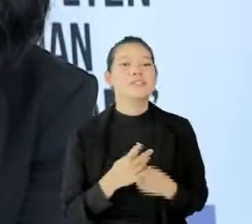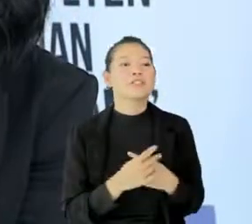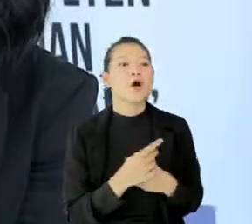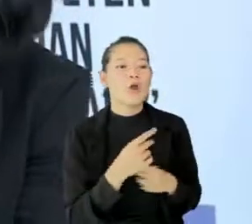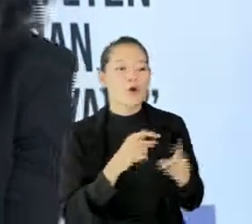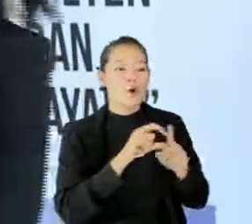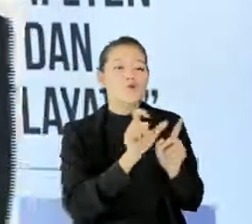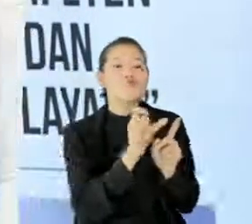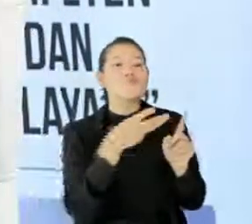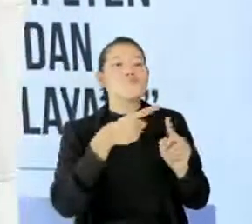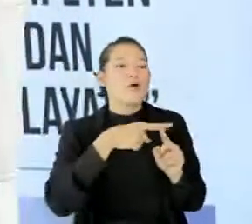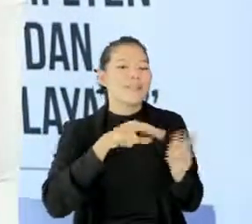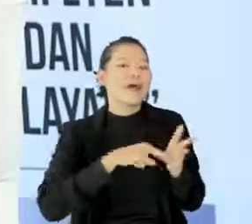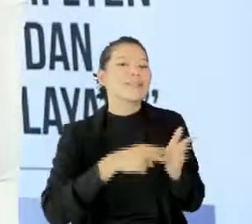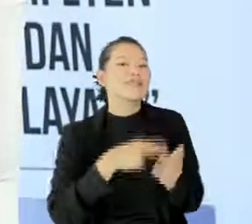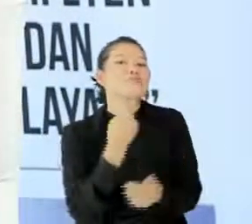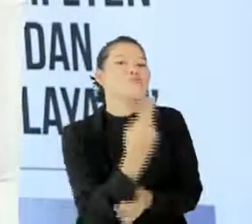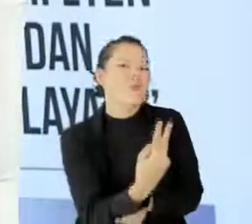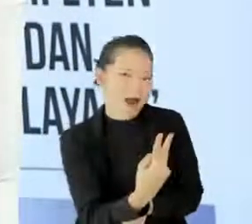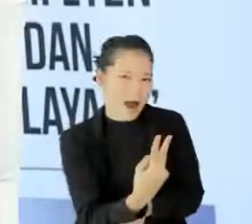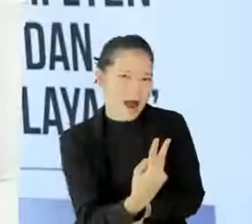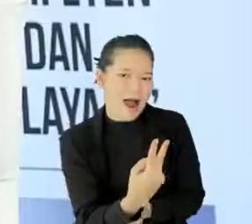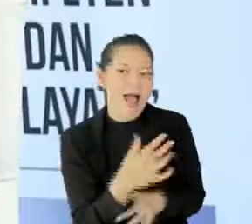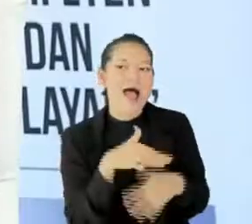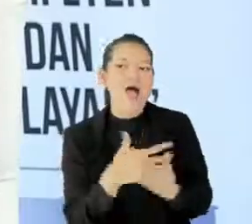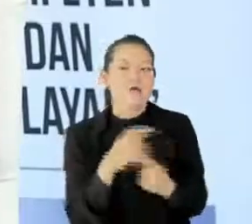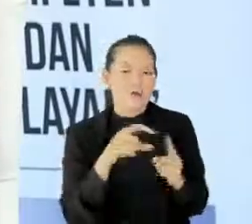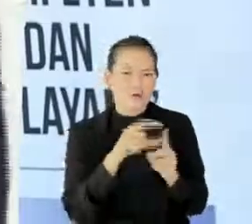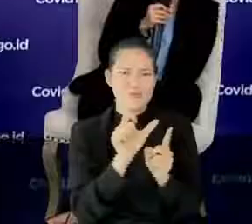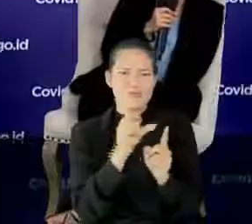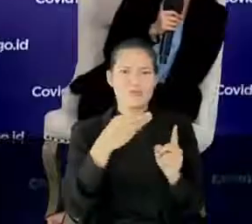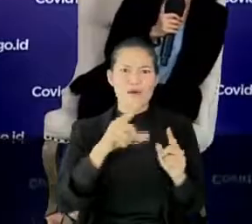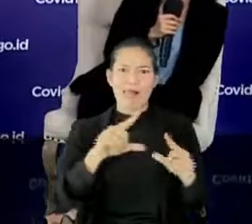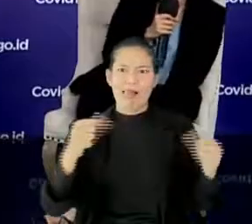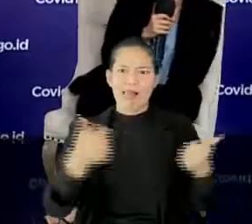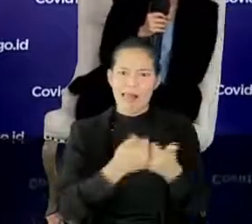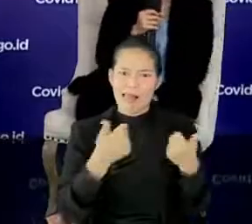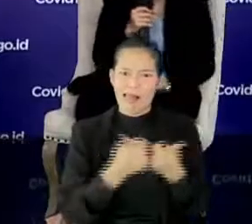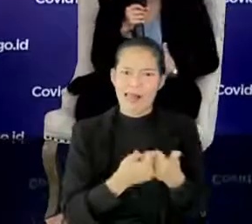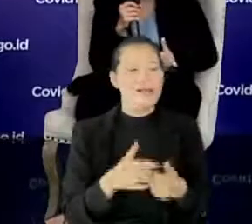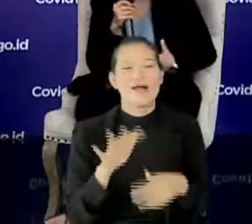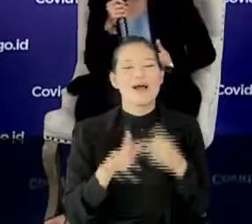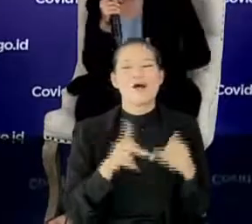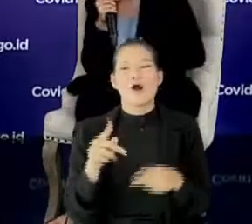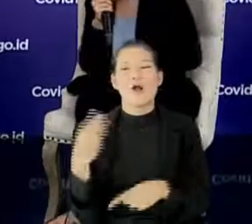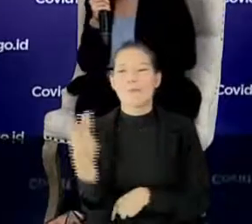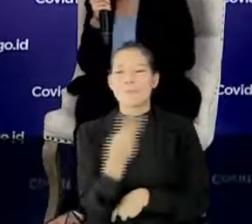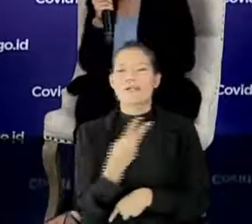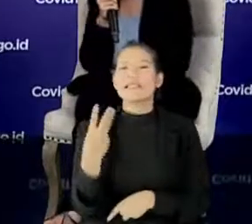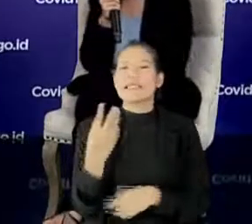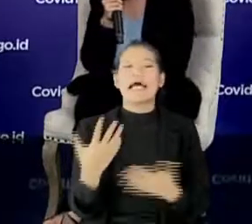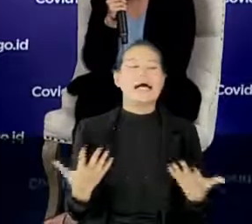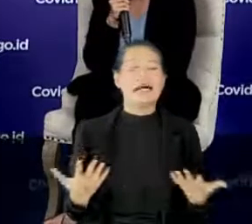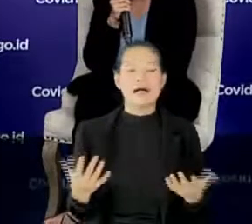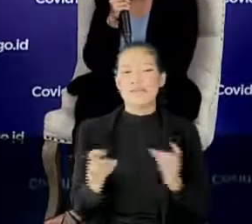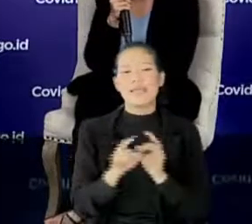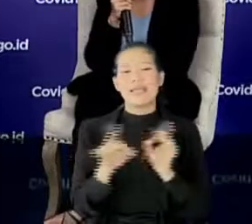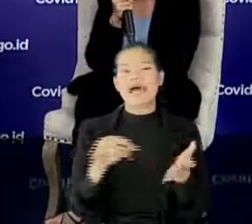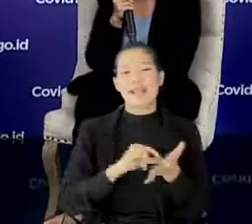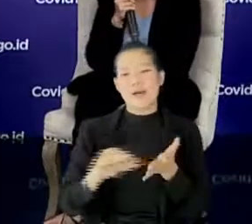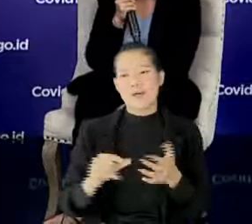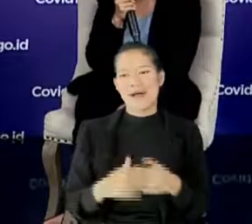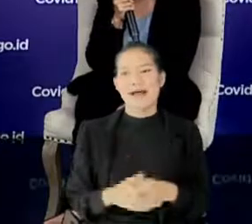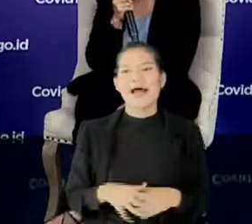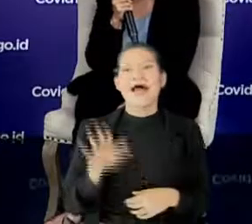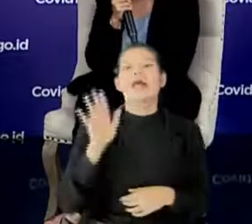itu berdua. Oh iya. Atau berduel itu berdua. Tapi bertiga ini triget namanya. Duet, luar triget.